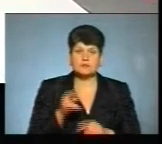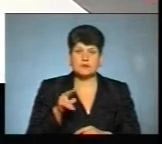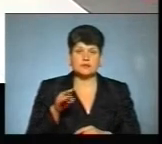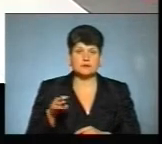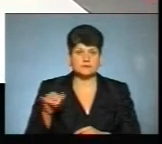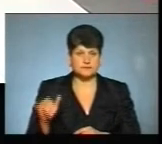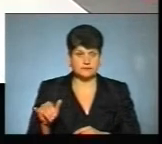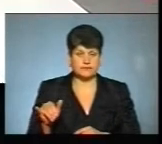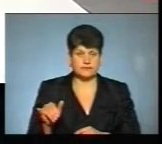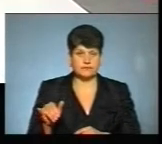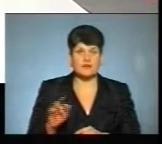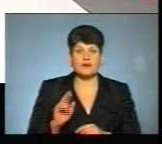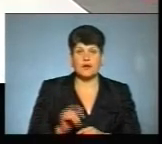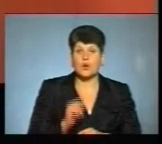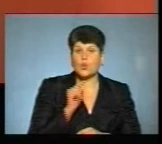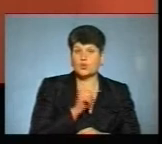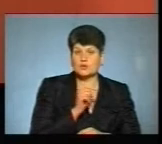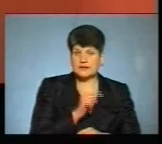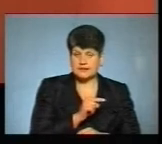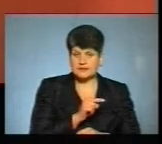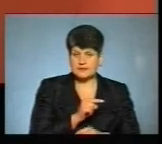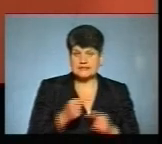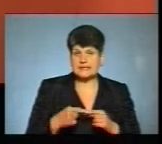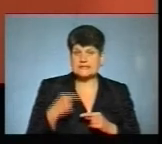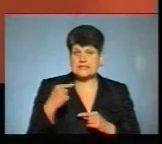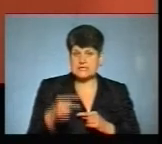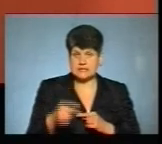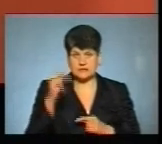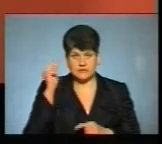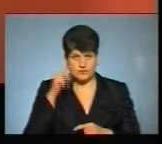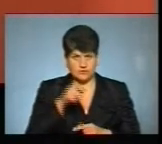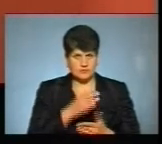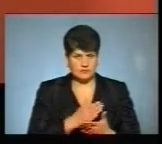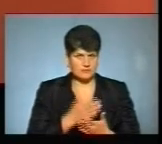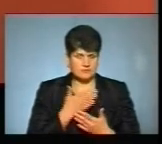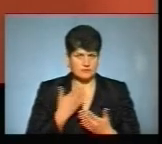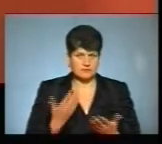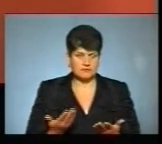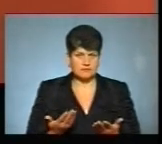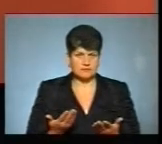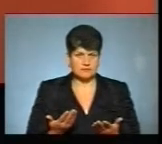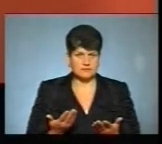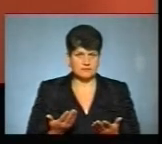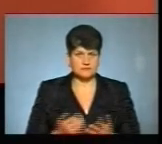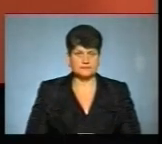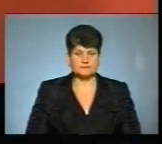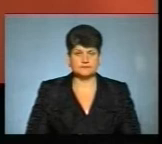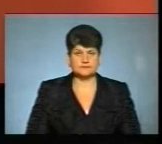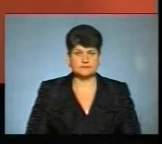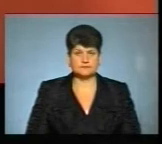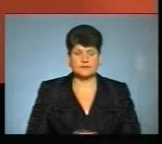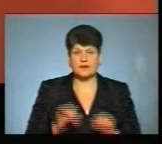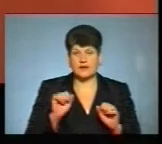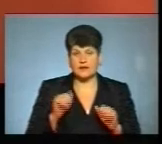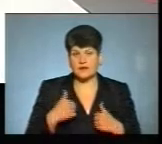профтехосвіти, як в них із дистанційним навчанням, чи воно існує, чи взагалі нема? Я